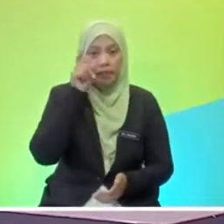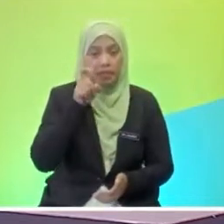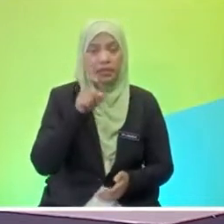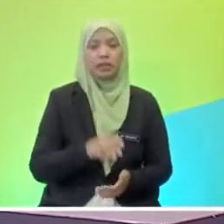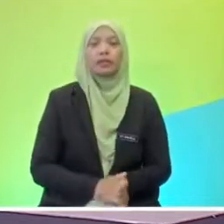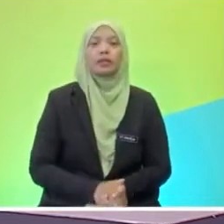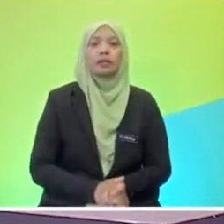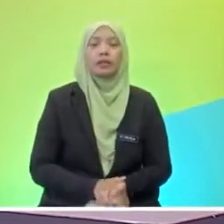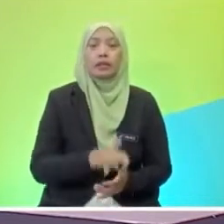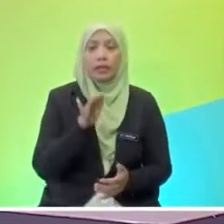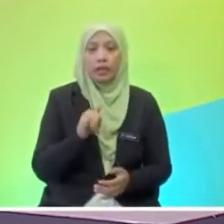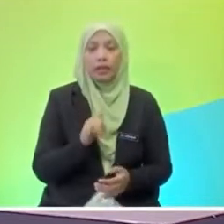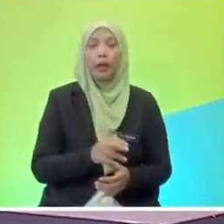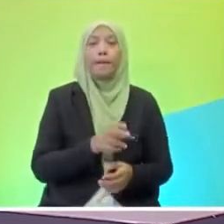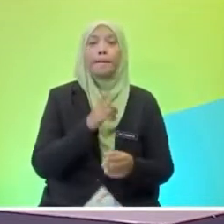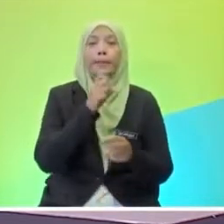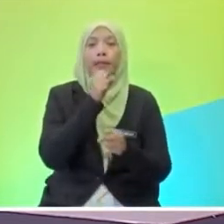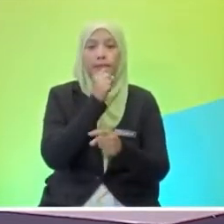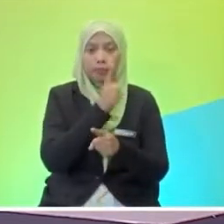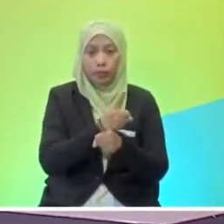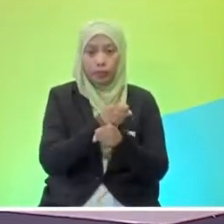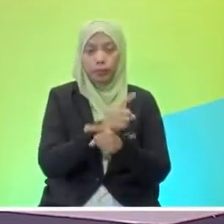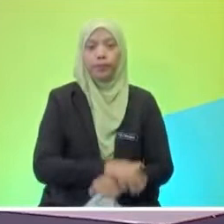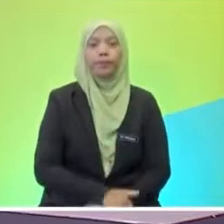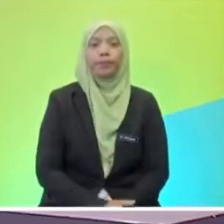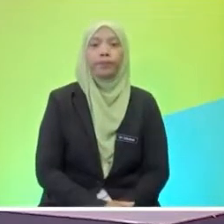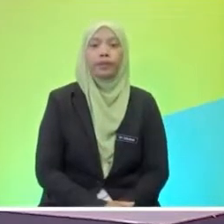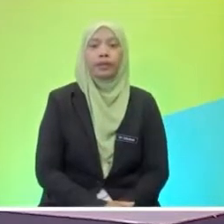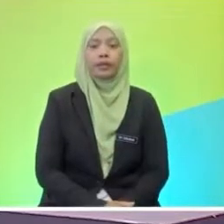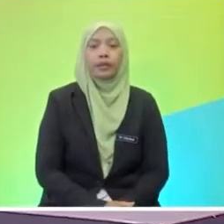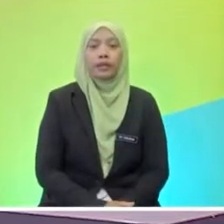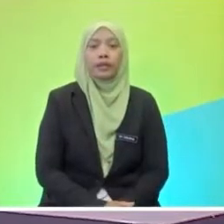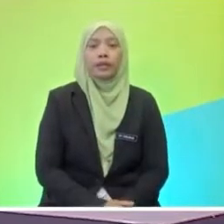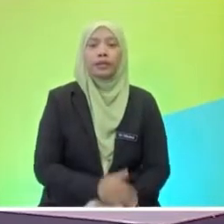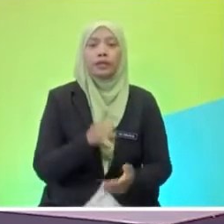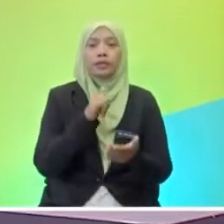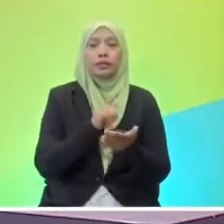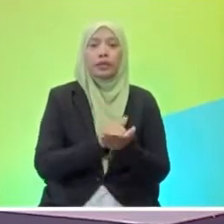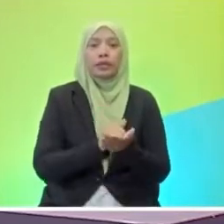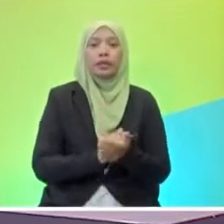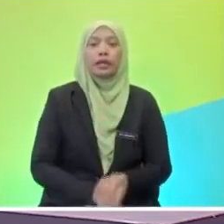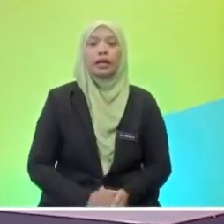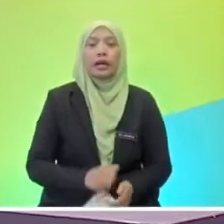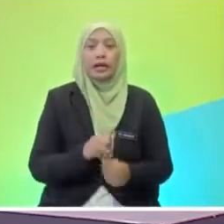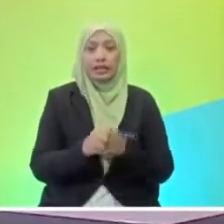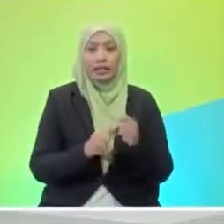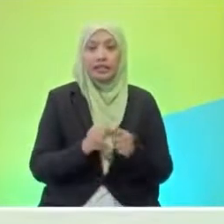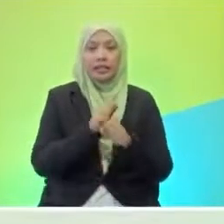sistem pencahayaan sistematik ya Inilah kita kaitkan dengan asas kelestarian baik oke